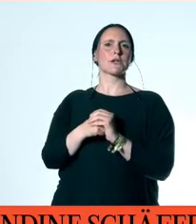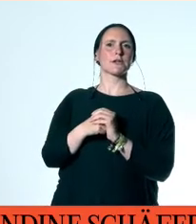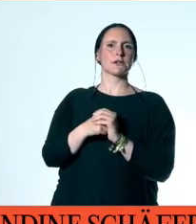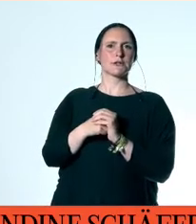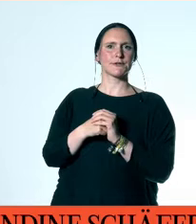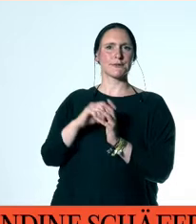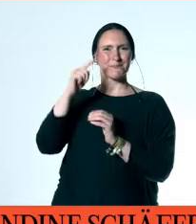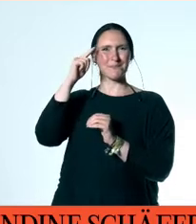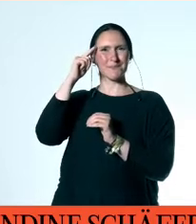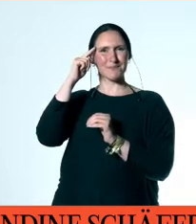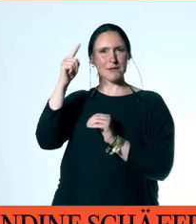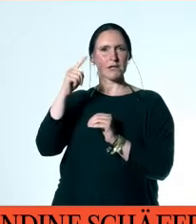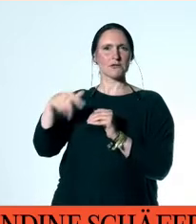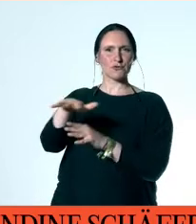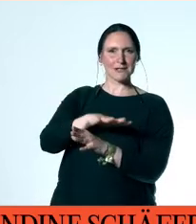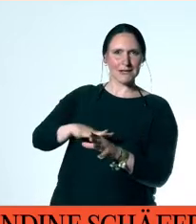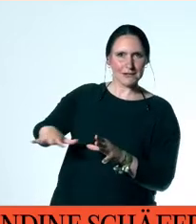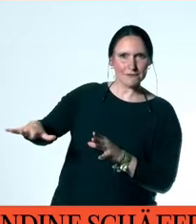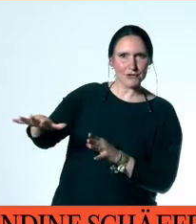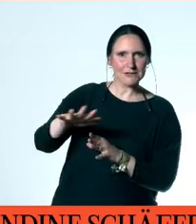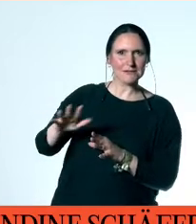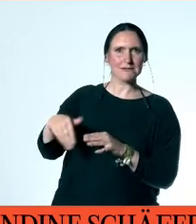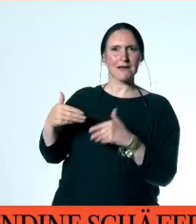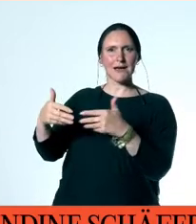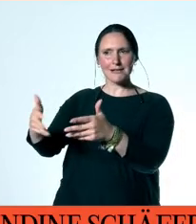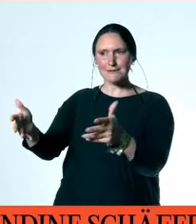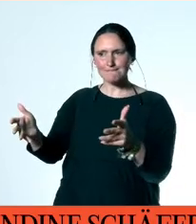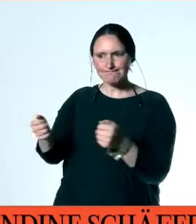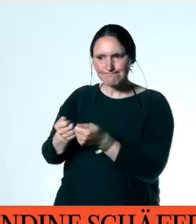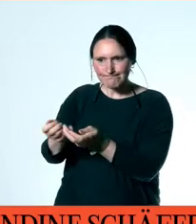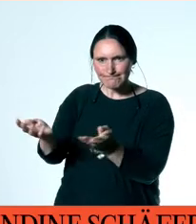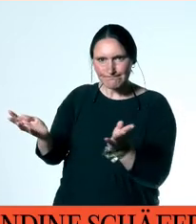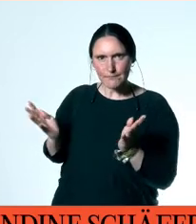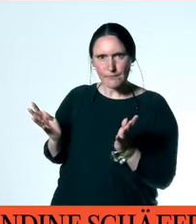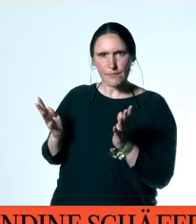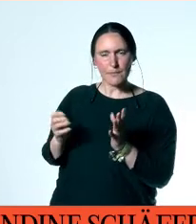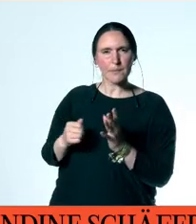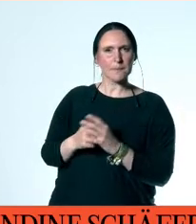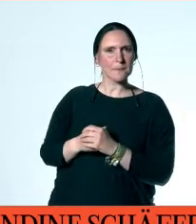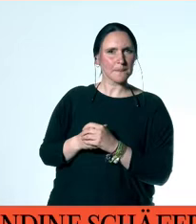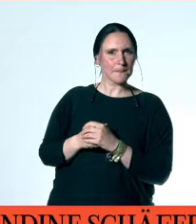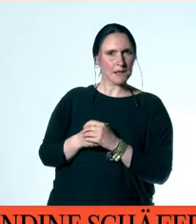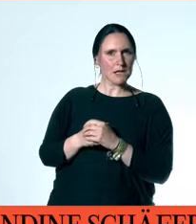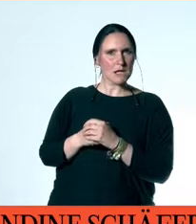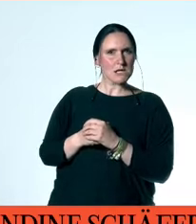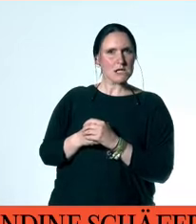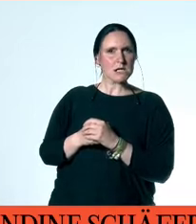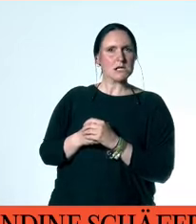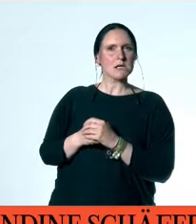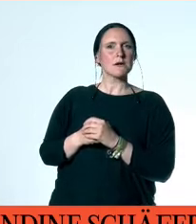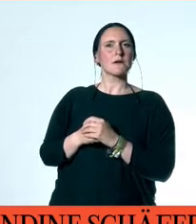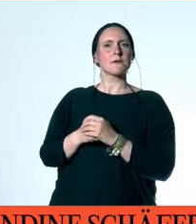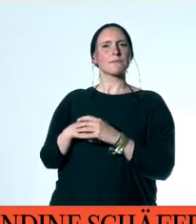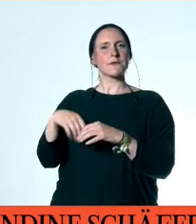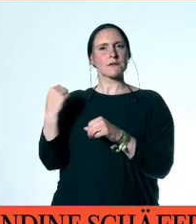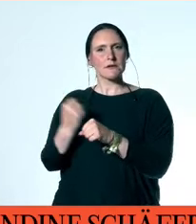In der Interaktion, im Zusammenspiel, im Zusammenwirken und auch in der